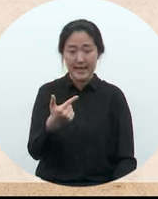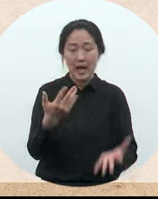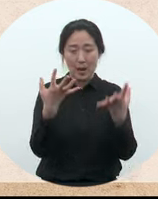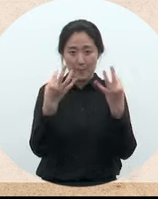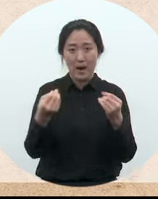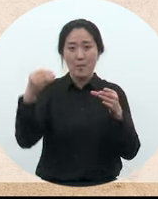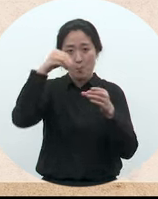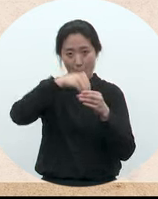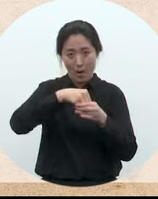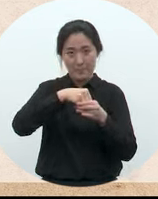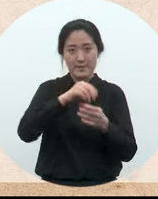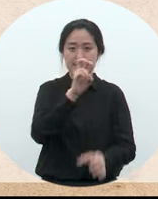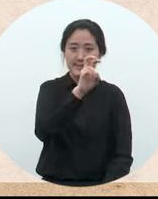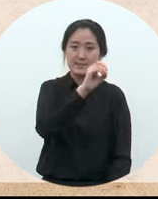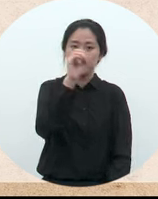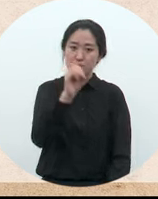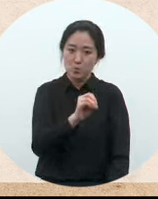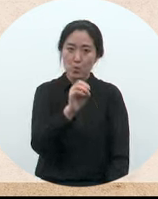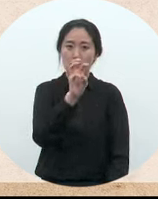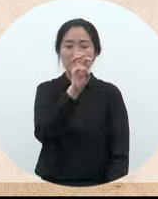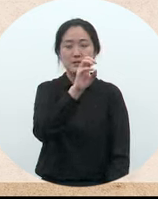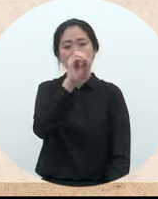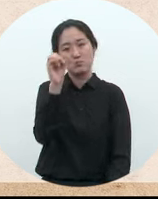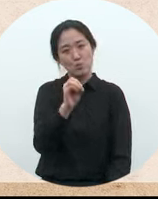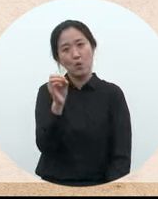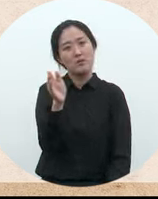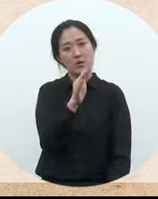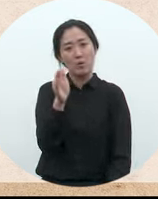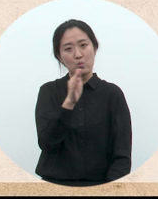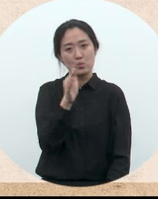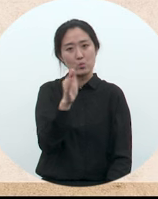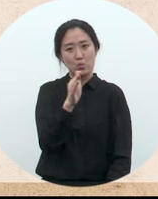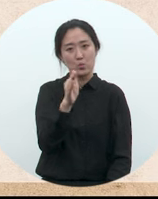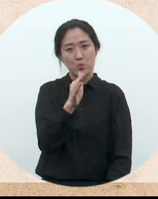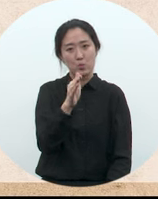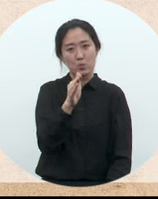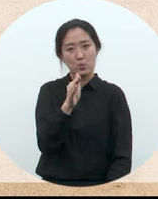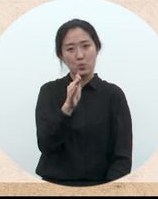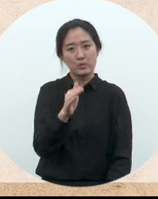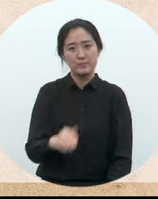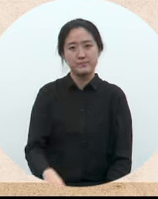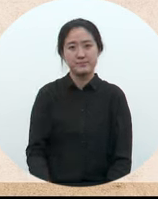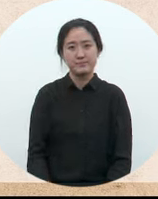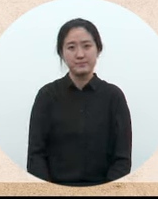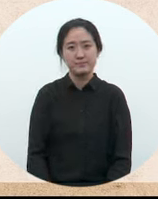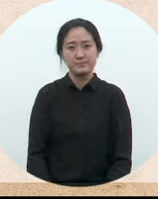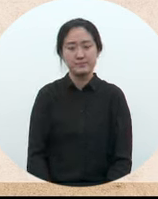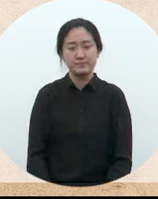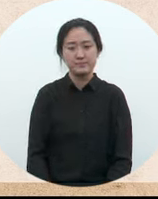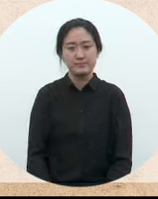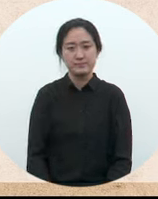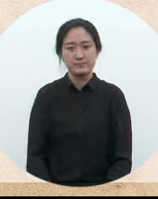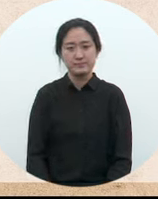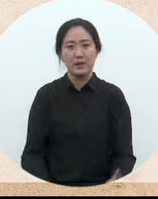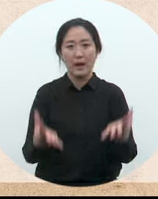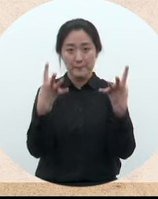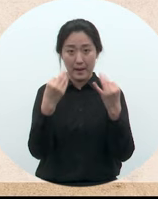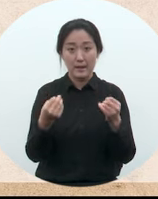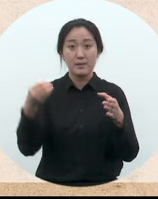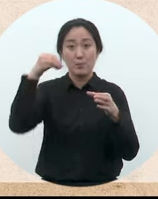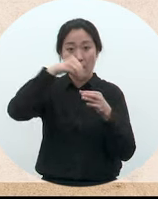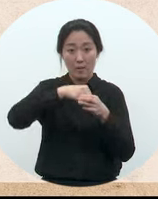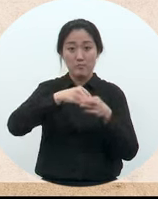이 뇌세포의 20%에서 30%를 구성하고 있는 것이 바로 레시딘